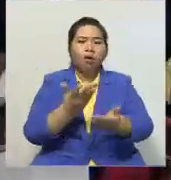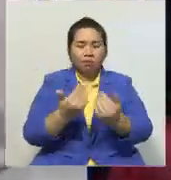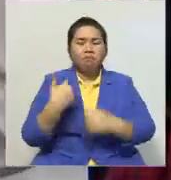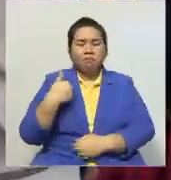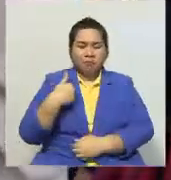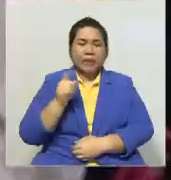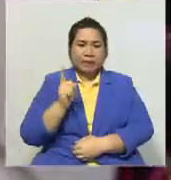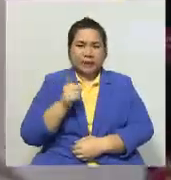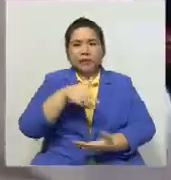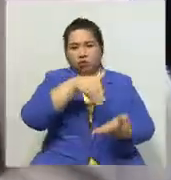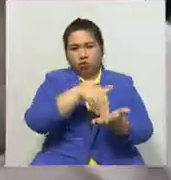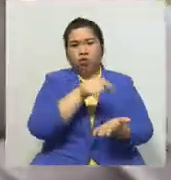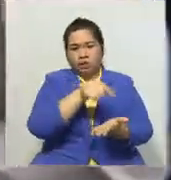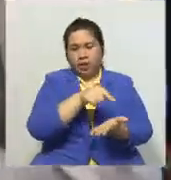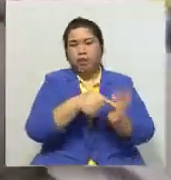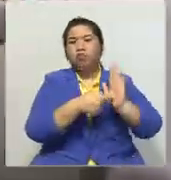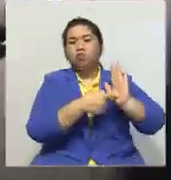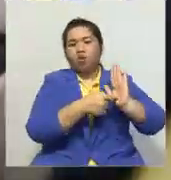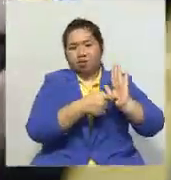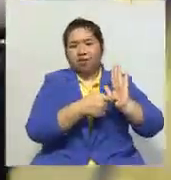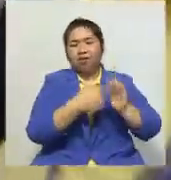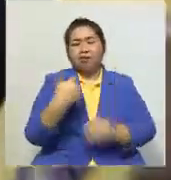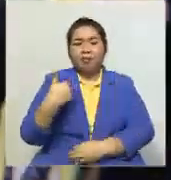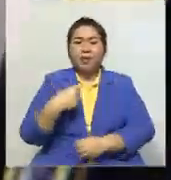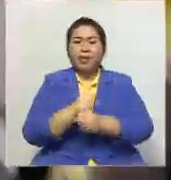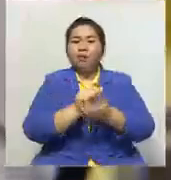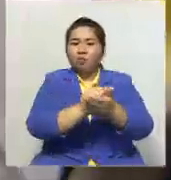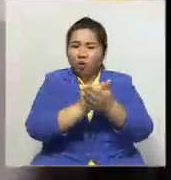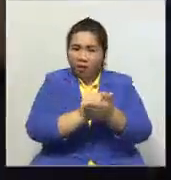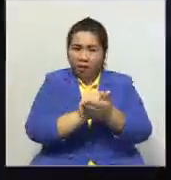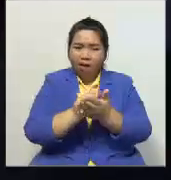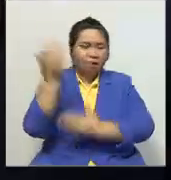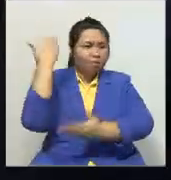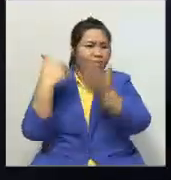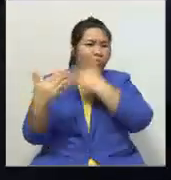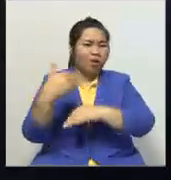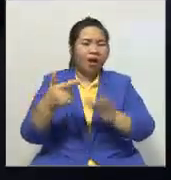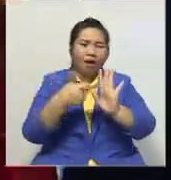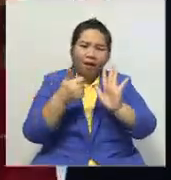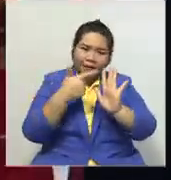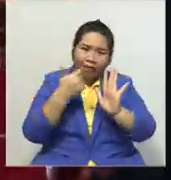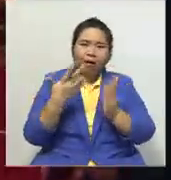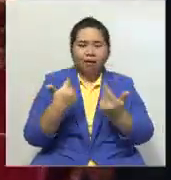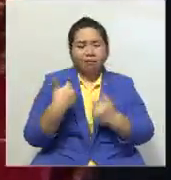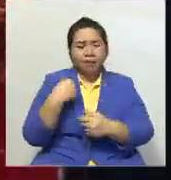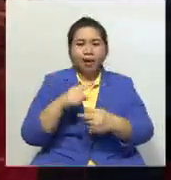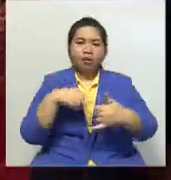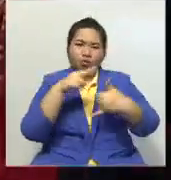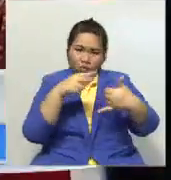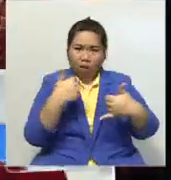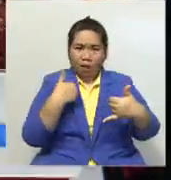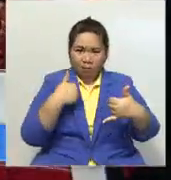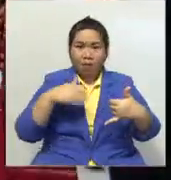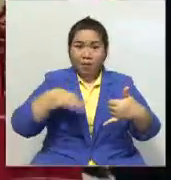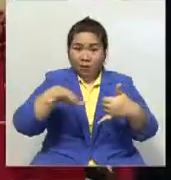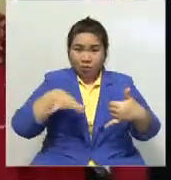ผนไทยพนาถือว่าเป็นโมเดลของจังหวัดอำนาจเจริญมีการบริการทางการแพทย์แผนไทยที่มีมาตรฐานบูรณาการกับการรักษาด้วย